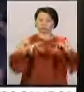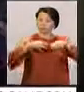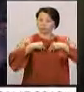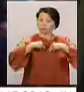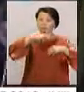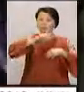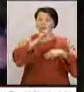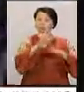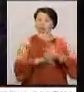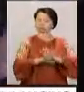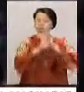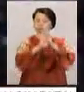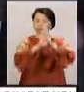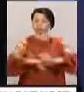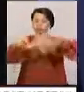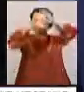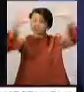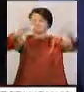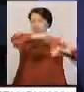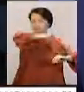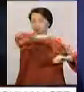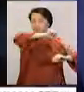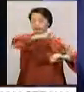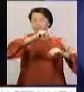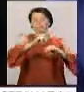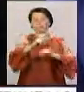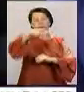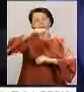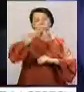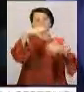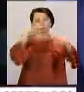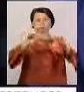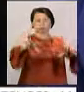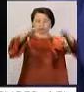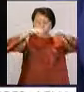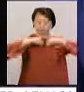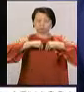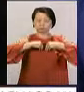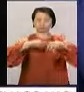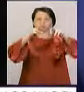PRU14, ia bukti jelas misi perjuangan reformasi PKR sudah diterima rakyat.